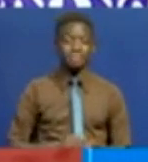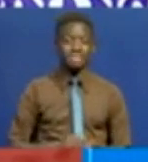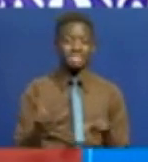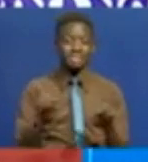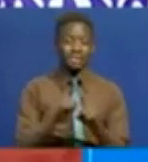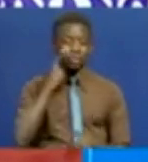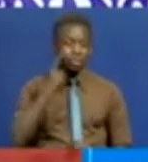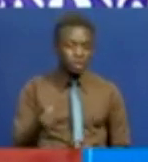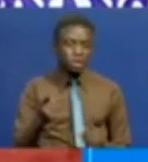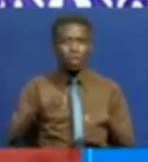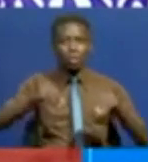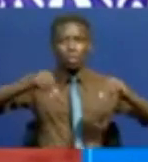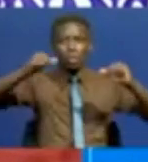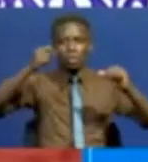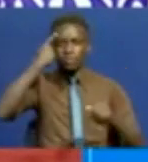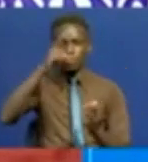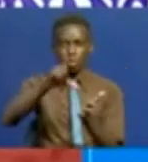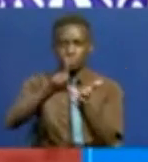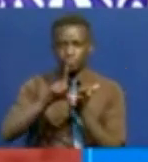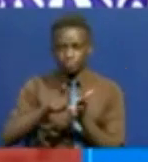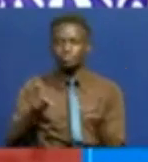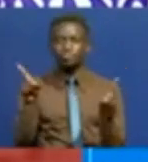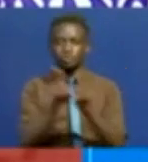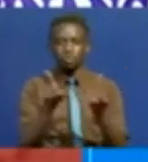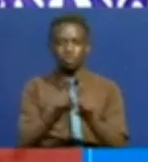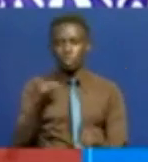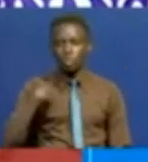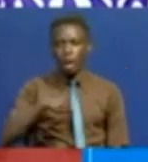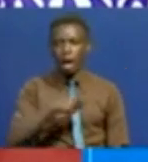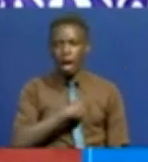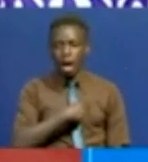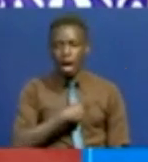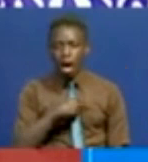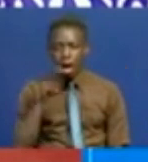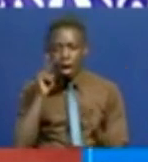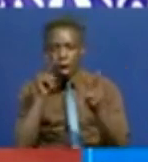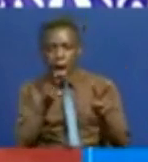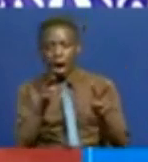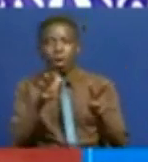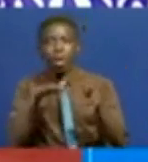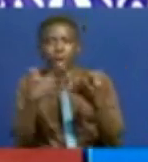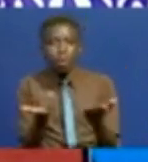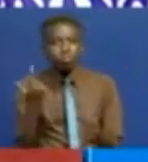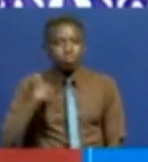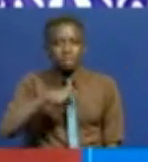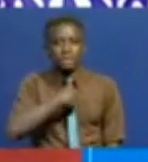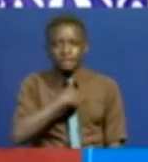of the quality of loans, we also know notice or take note of the